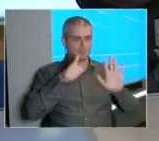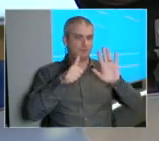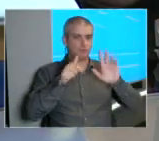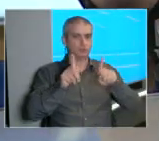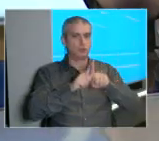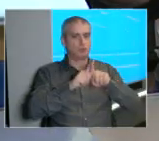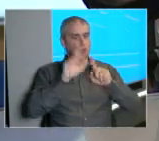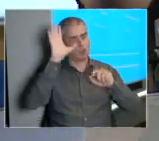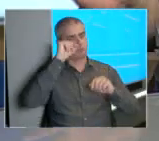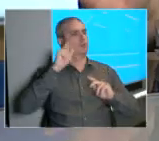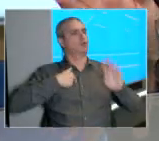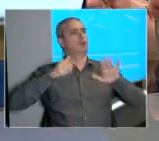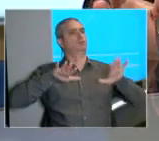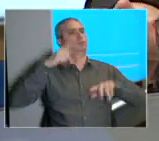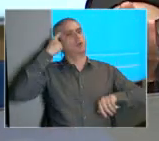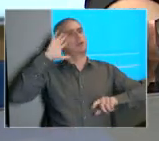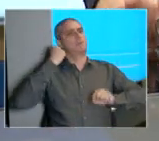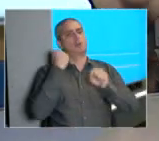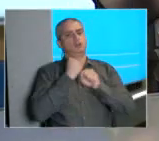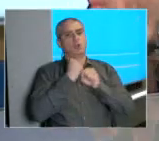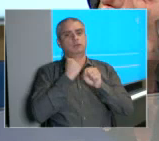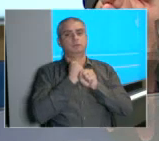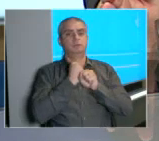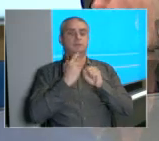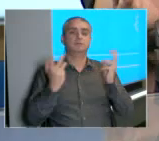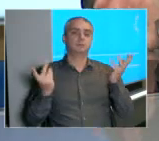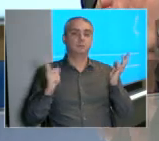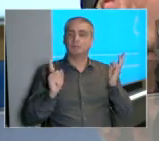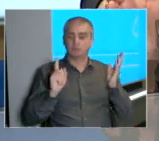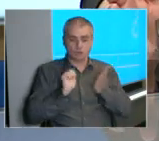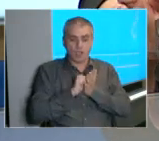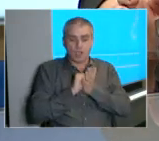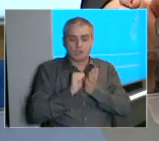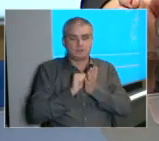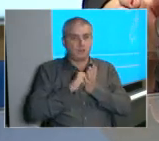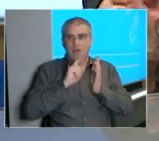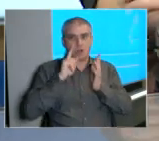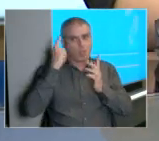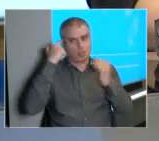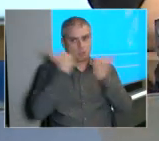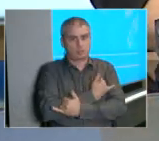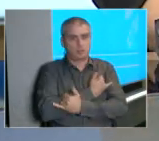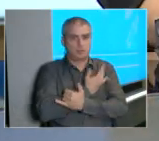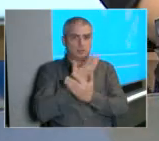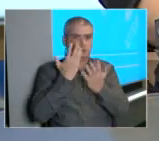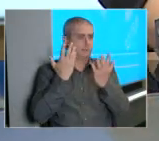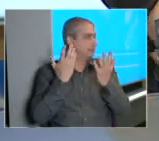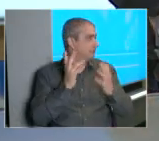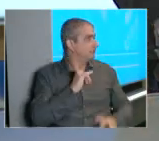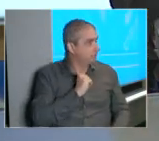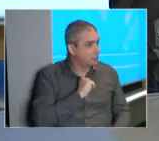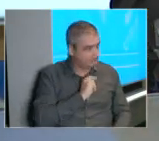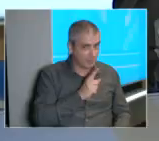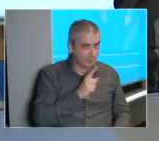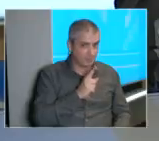מין קונספציה שיש לנו ראש ממשלה שיודע מה שהוא עושה, ושלא חס ושלום, לא נתבדה בעוד כמה